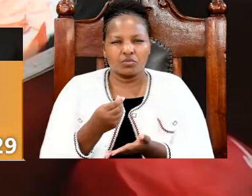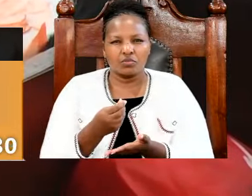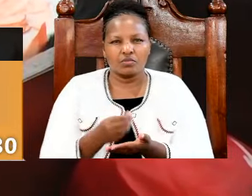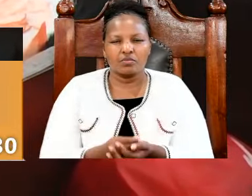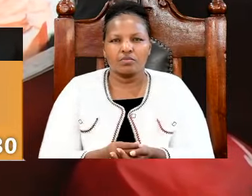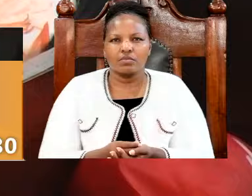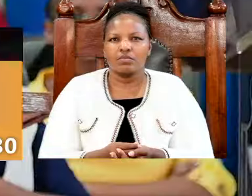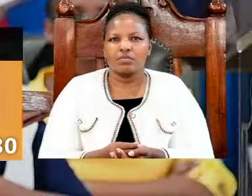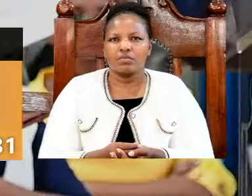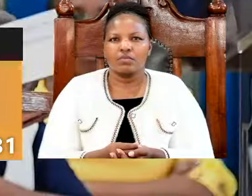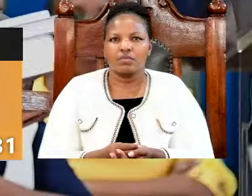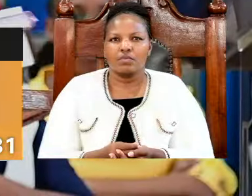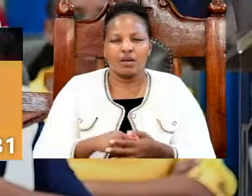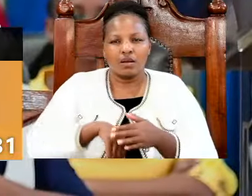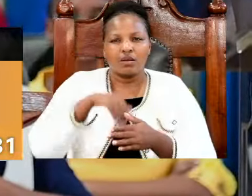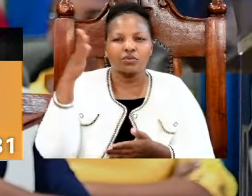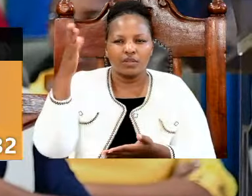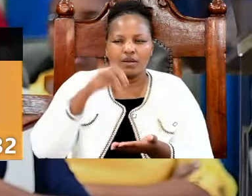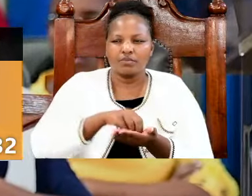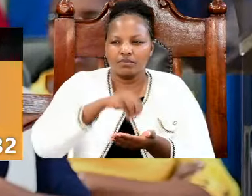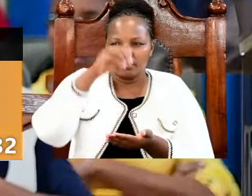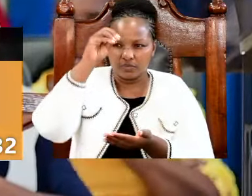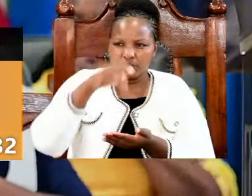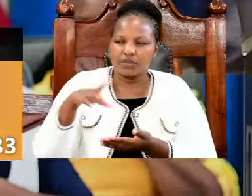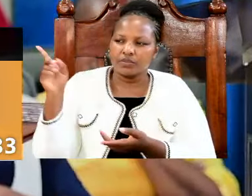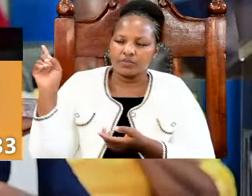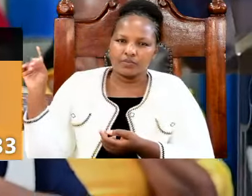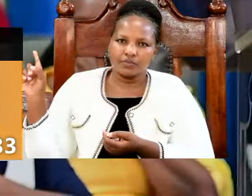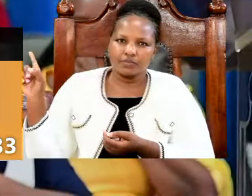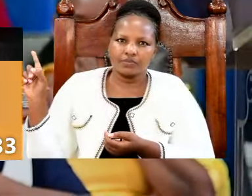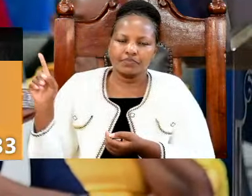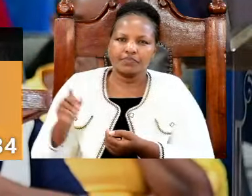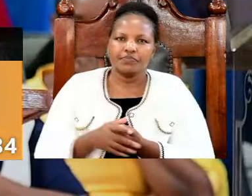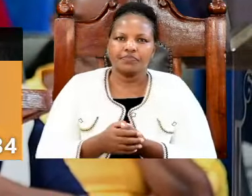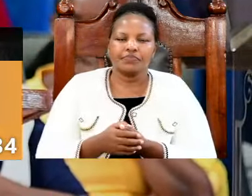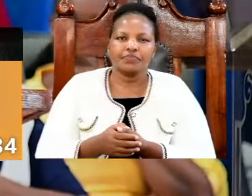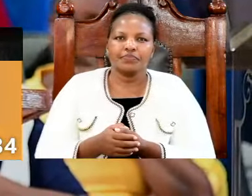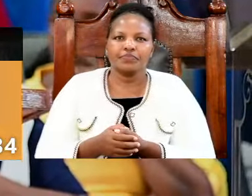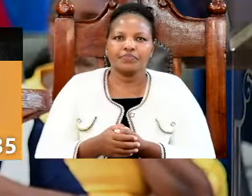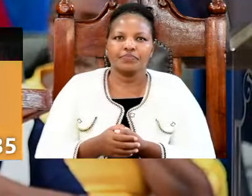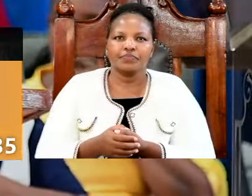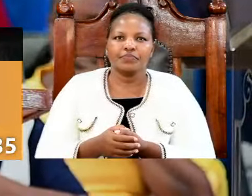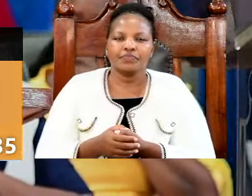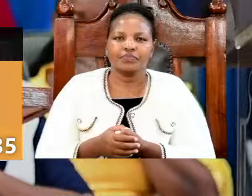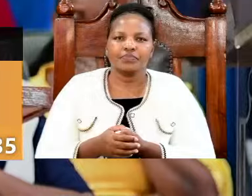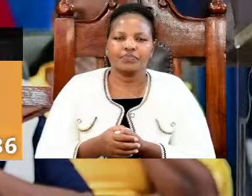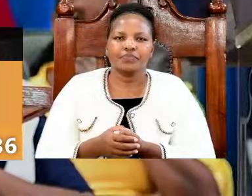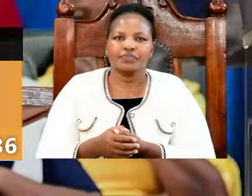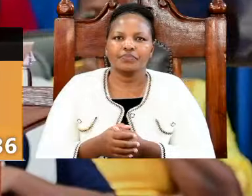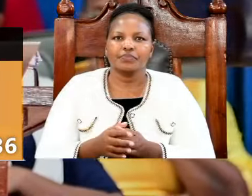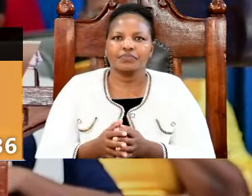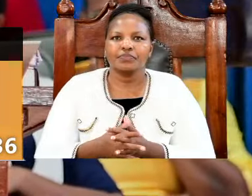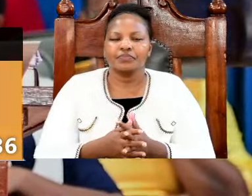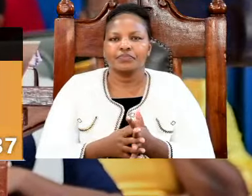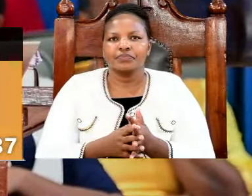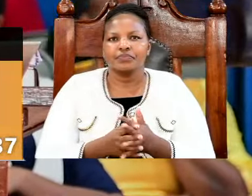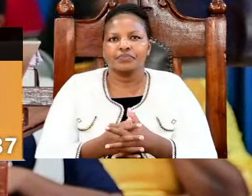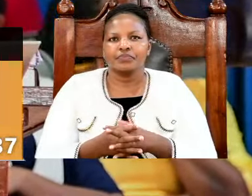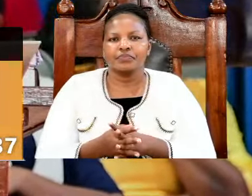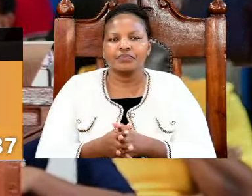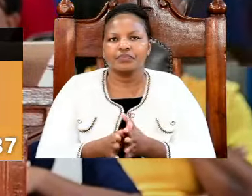hivyo ni more than 5K. Kwa hivyo kwa sababu ya Mother's Day, wametuangalia na jicho la neema.